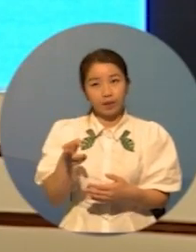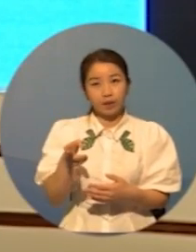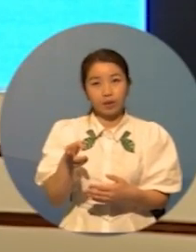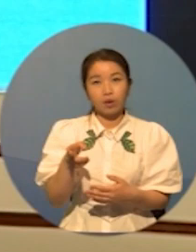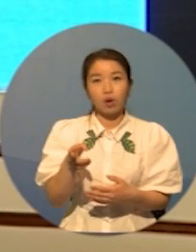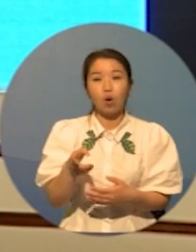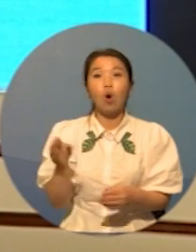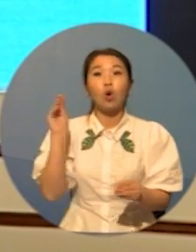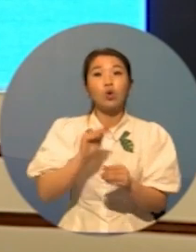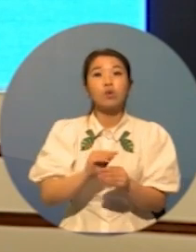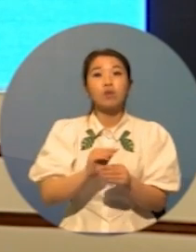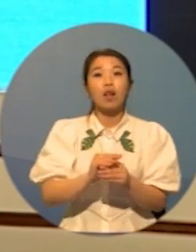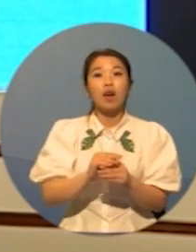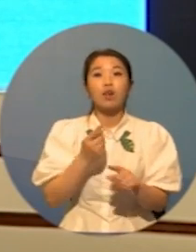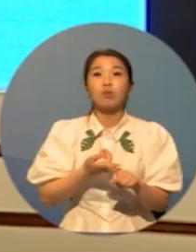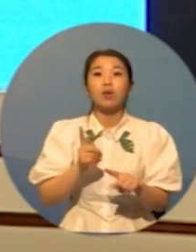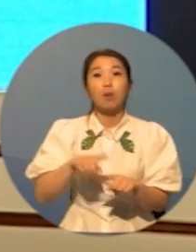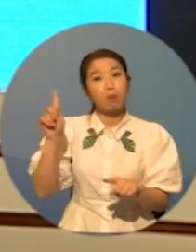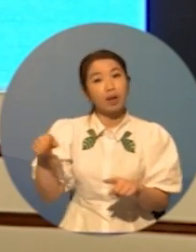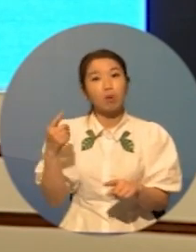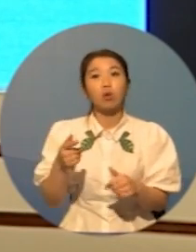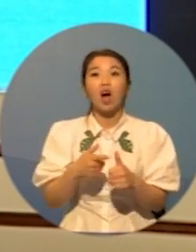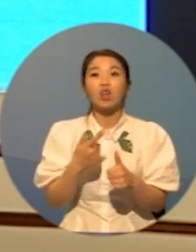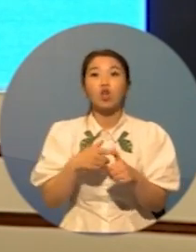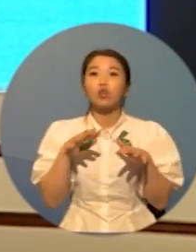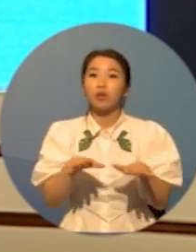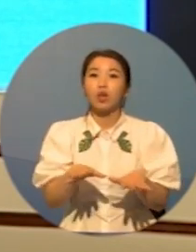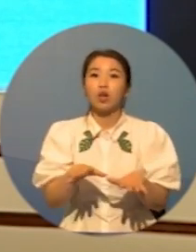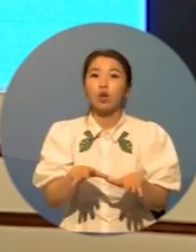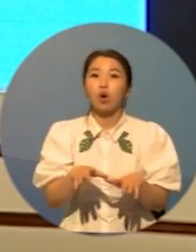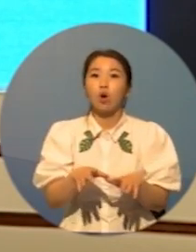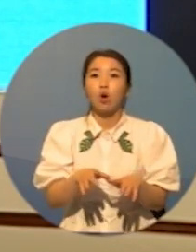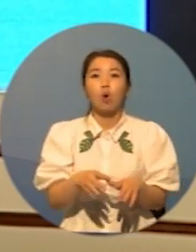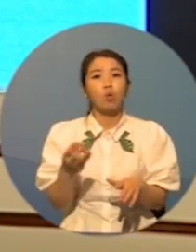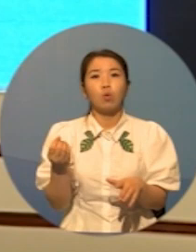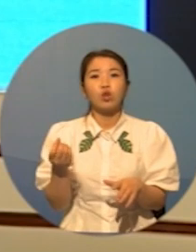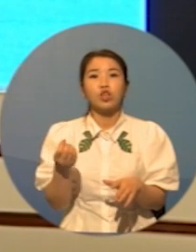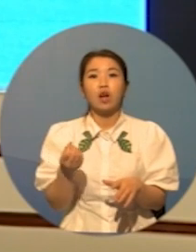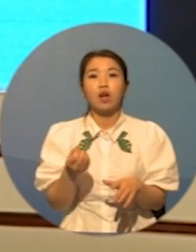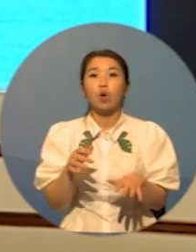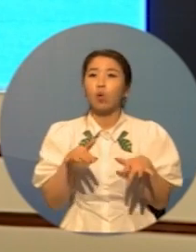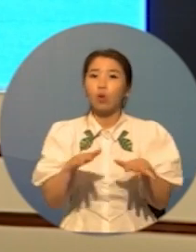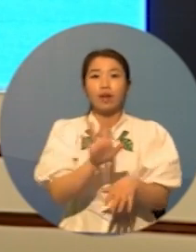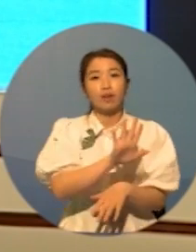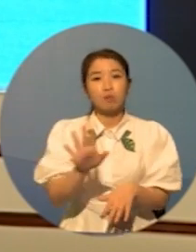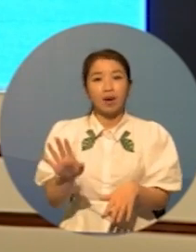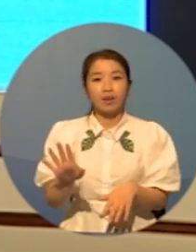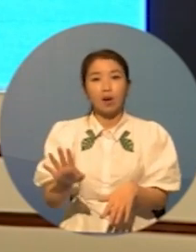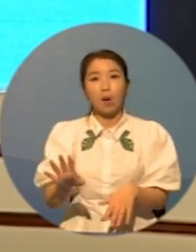онша өнімлі қолланылмайды. Мысалы, бармақ, келмек,